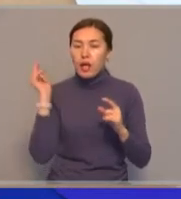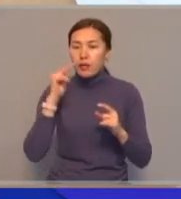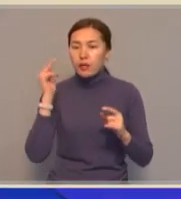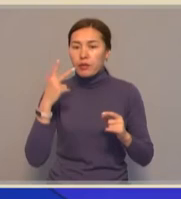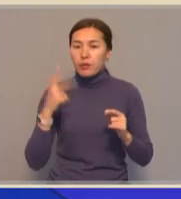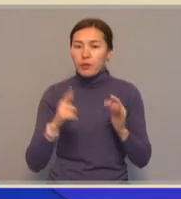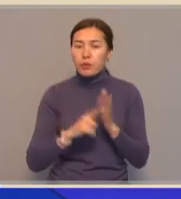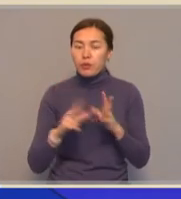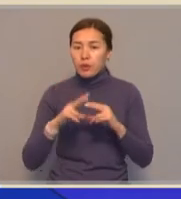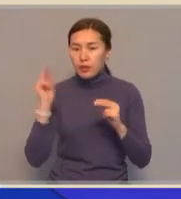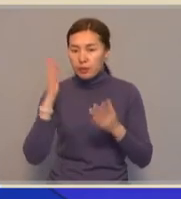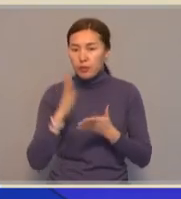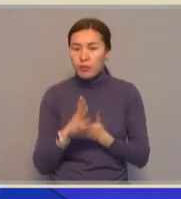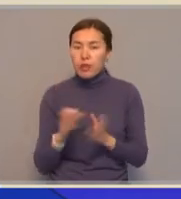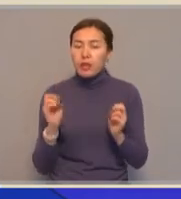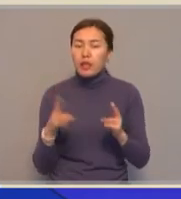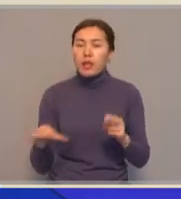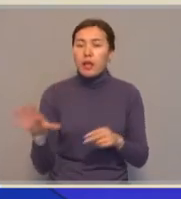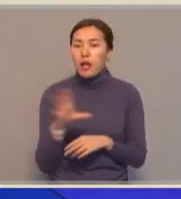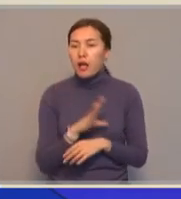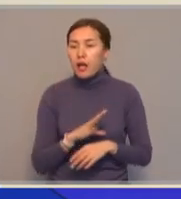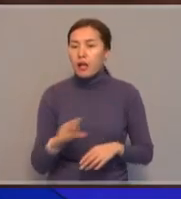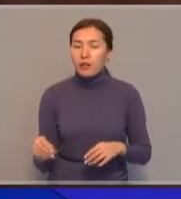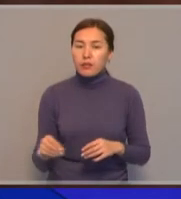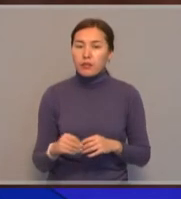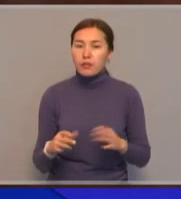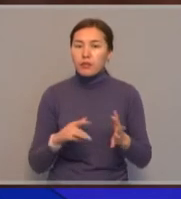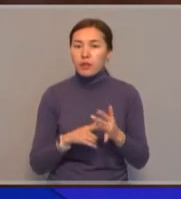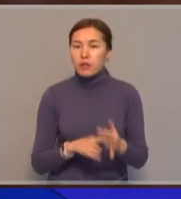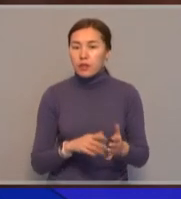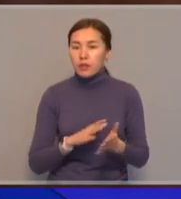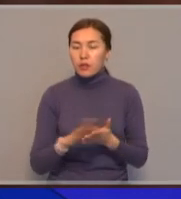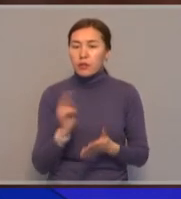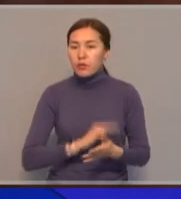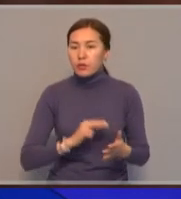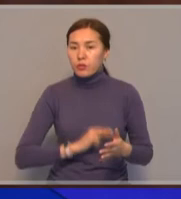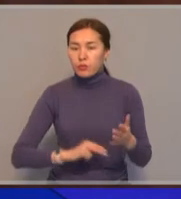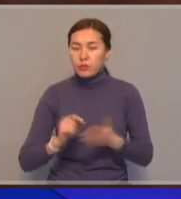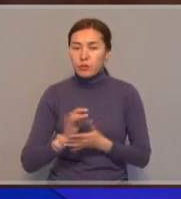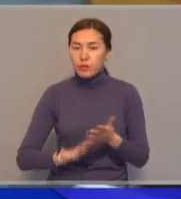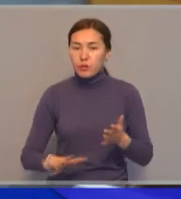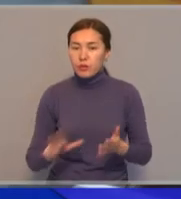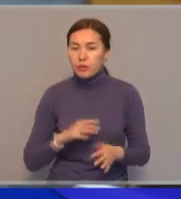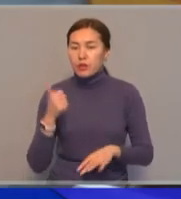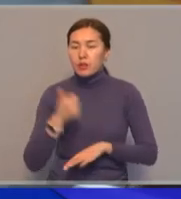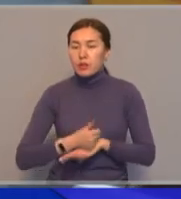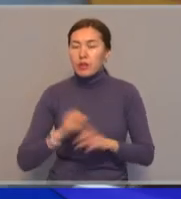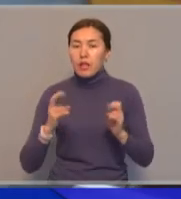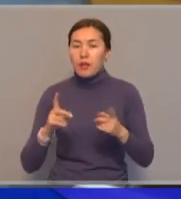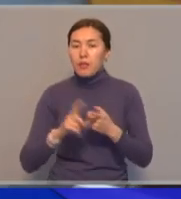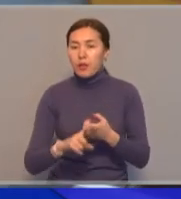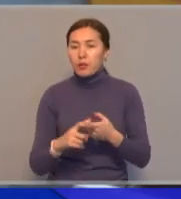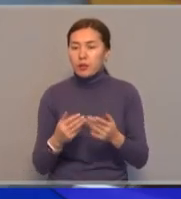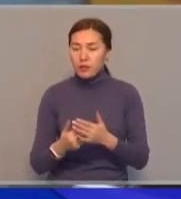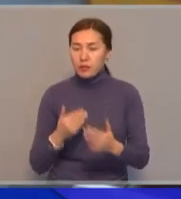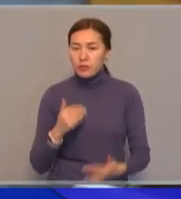беретін 37 мектеп бар. Мамандар барлық білім ұяларына санитарлық ағарту жұмыстарын жүргізген. Басты мақсат қауіпті вирустың